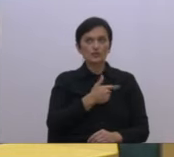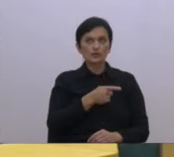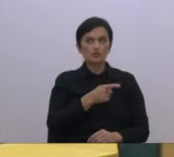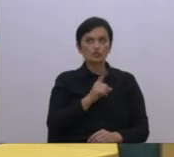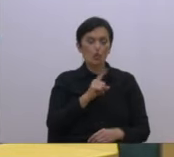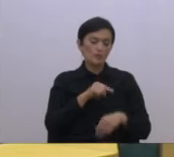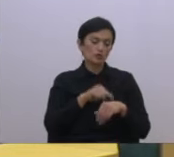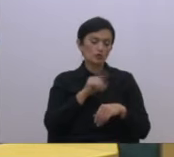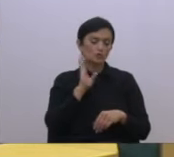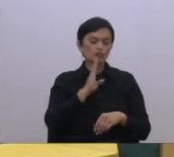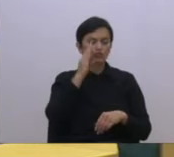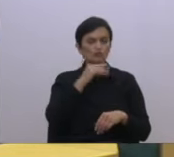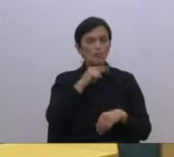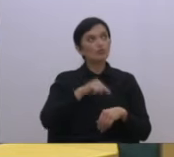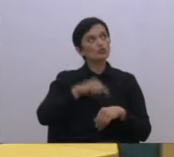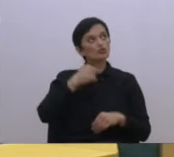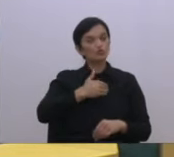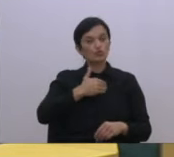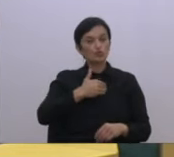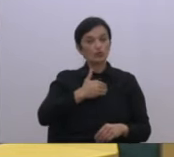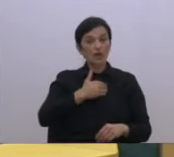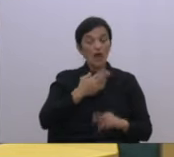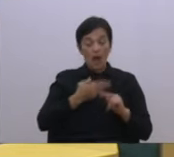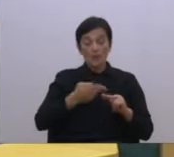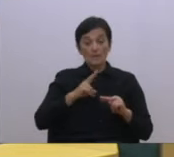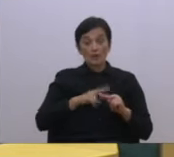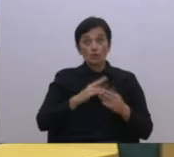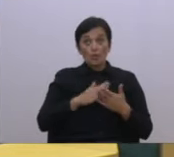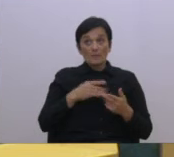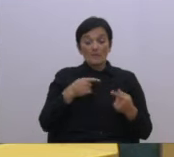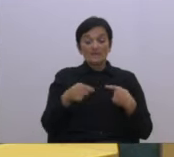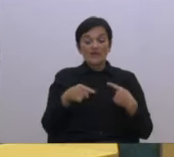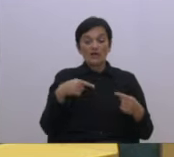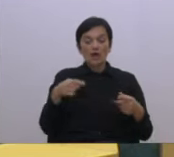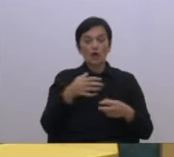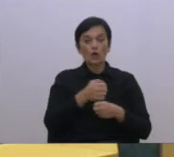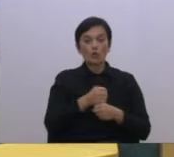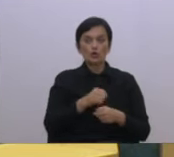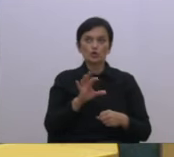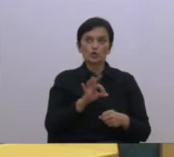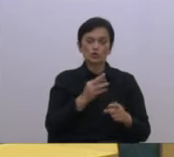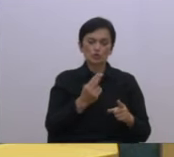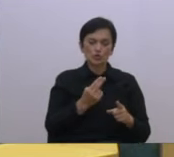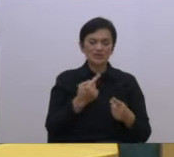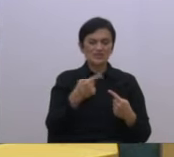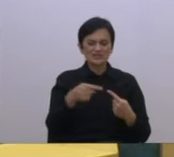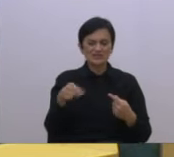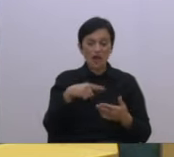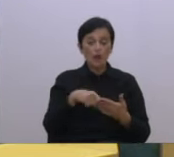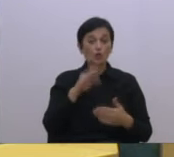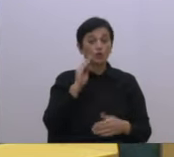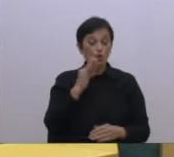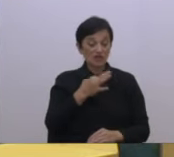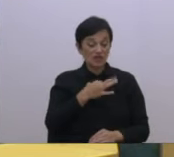შეგრძნება, მშობლის შეგრძნება ჰქონდეს. ამიტომაც არის სხვა სხვა შეზღუდვები. სოციალური სხვა საკითხების, როდესაც შვილის თაყვანის